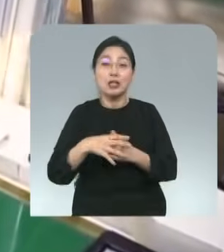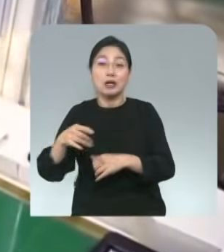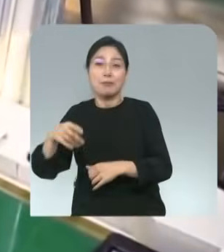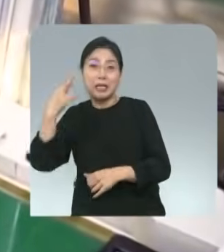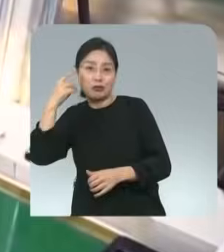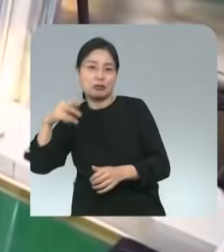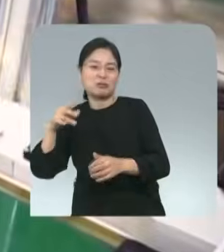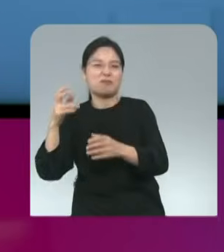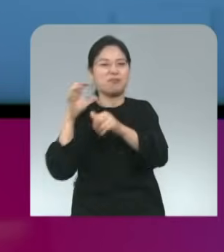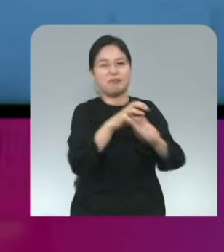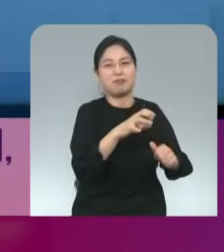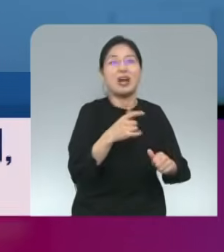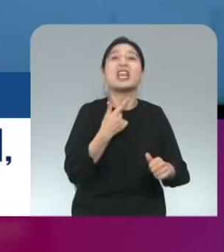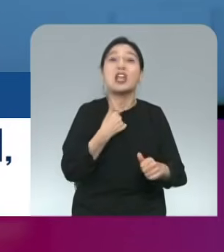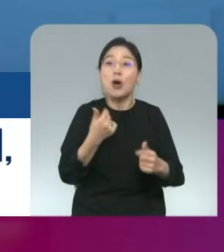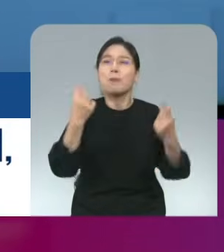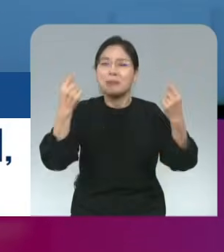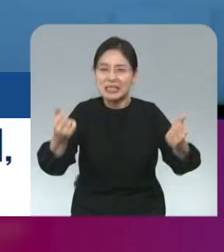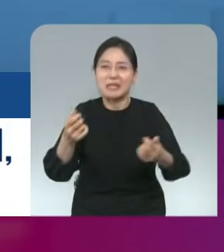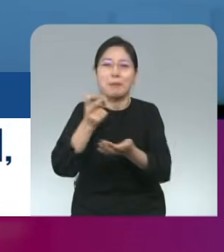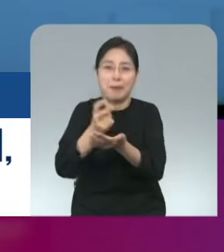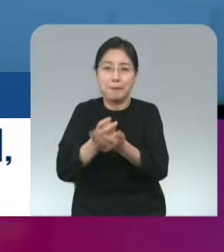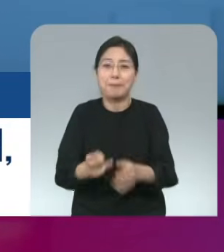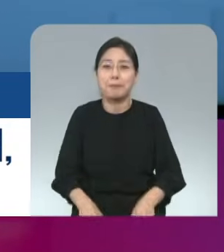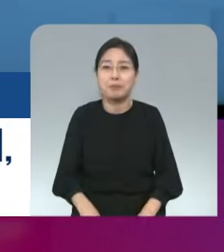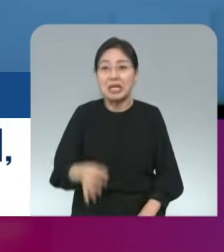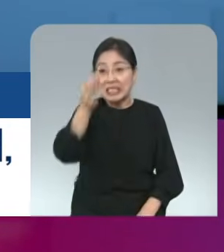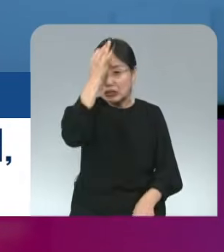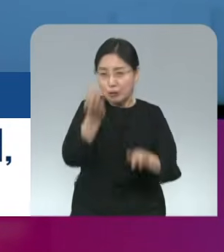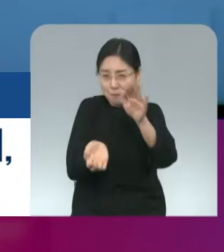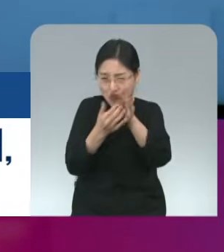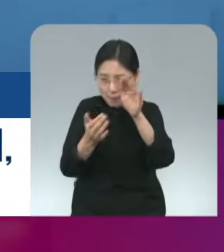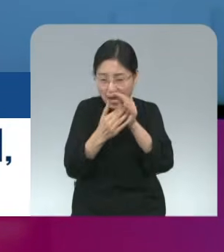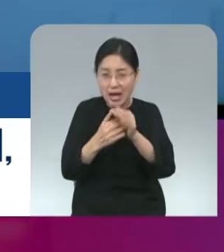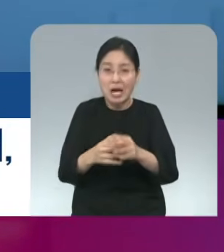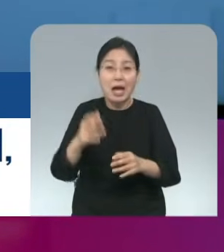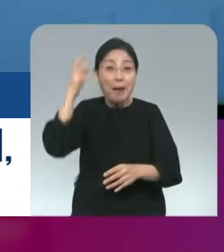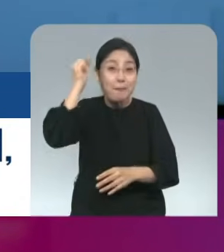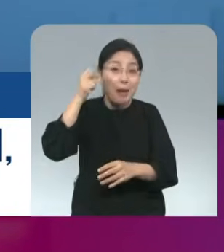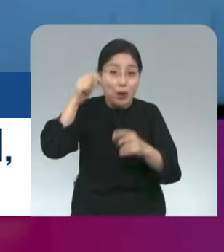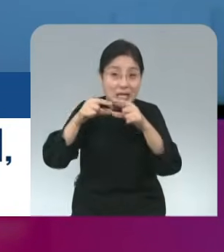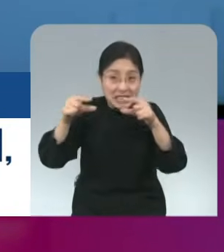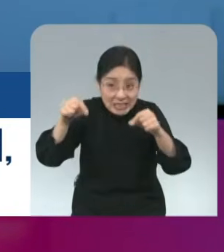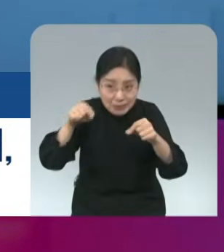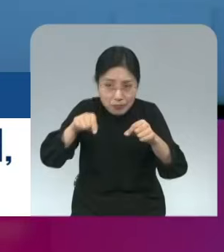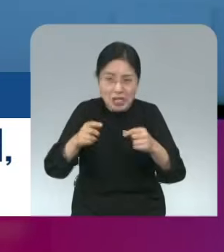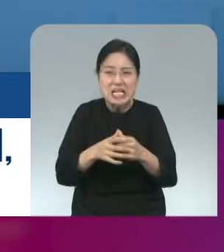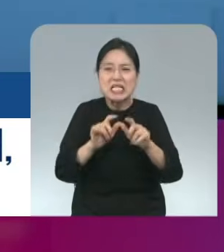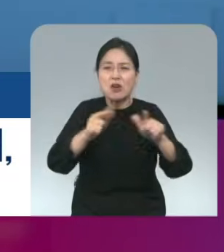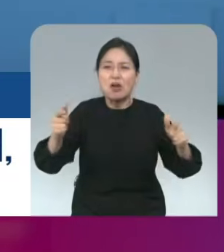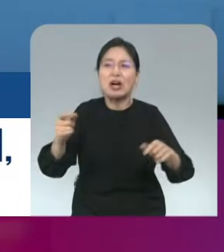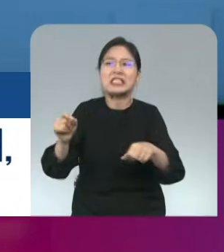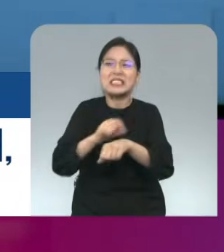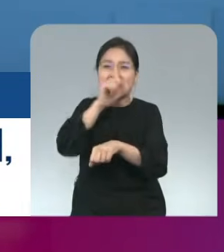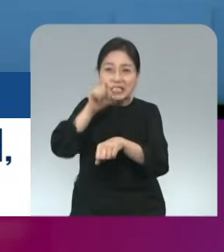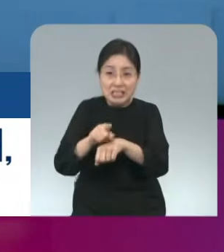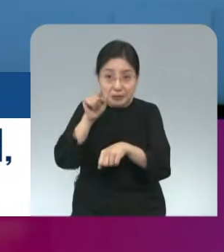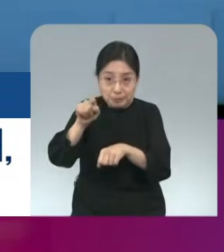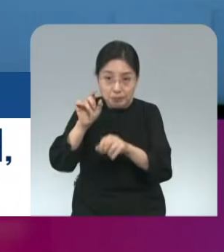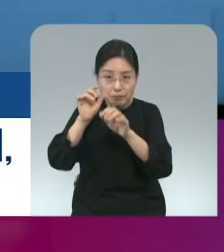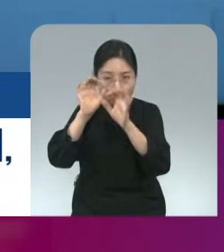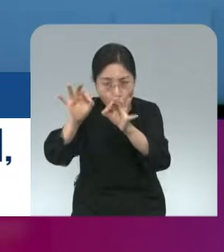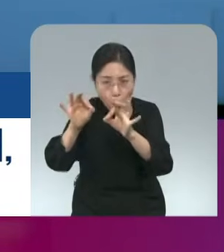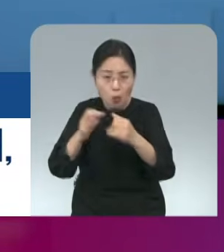방식입니다. Given the foundational nature of certain technologies, such as advanced logic and memory chips, we have to maintain